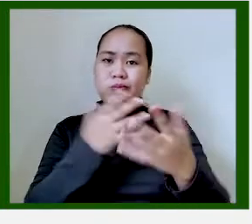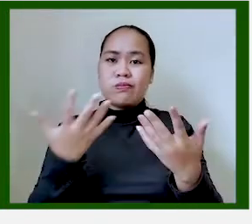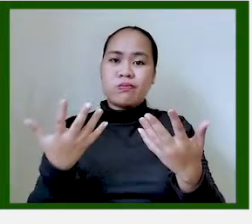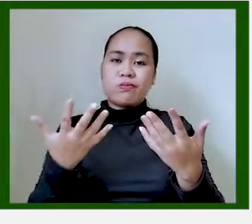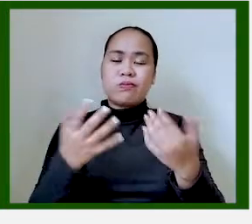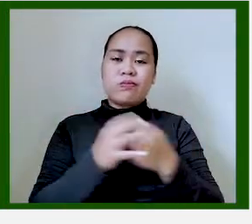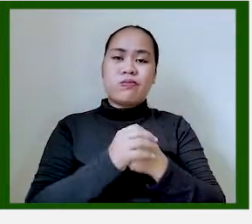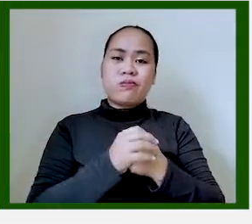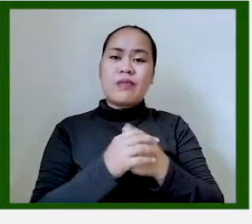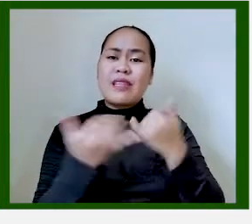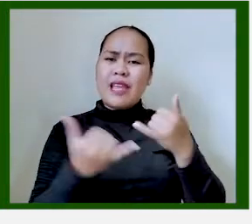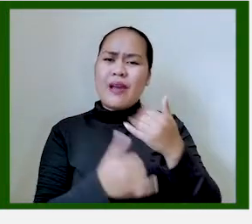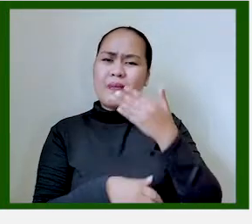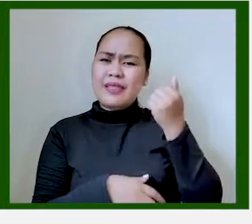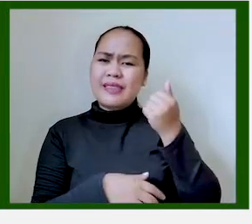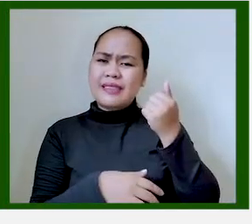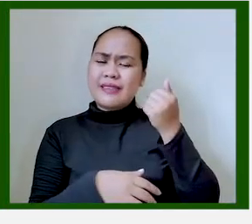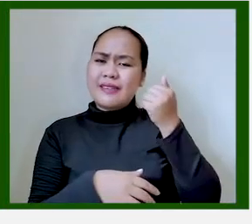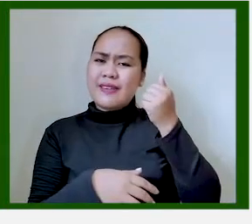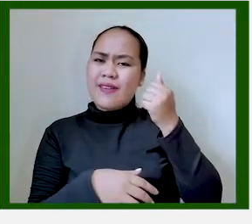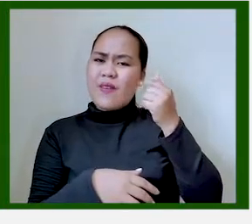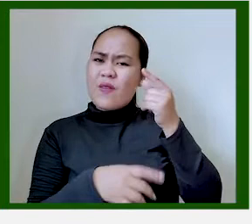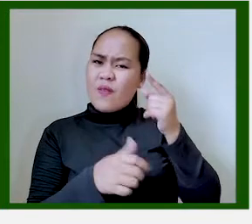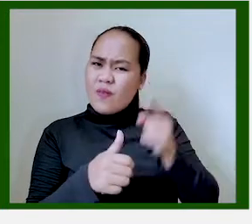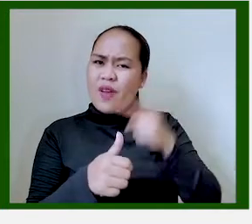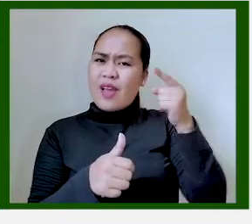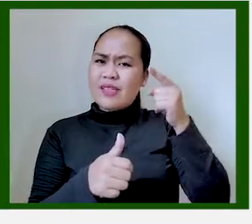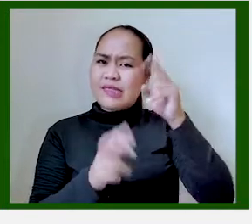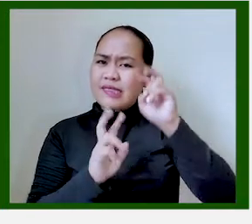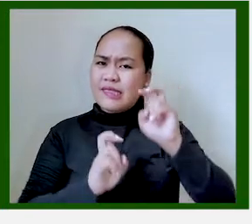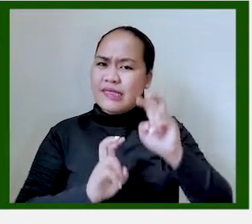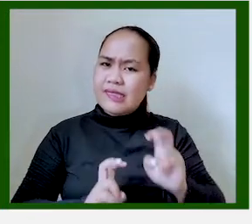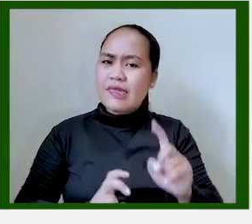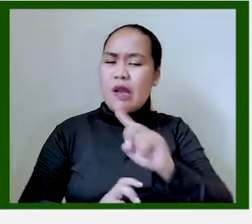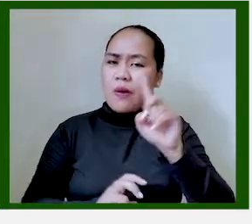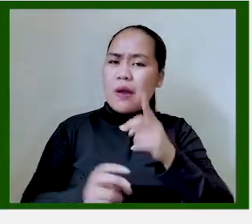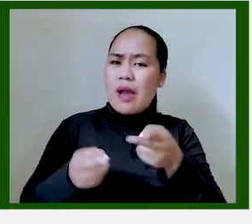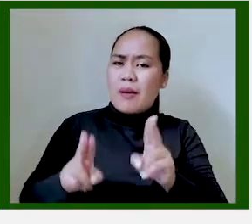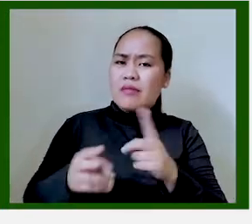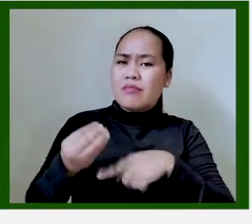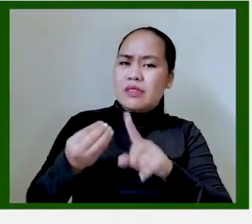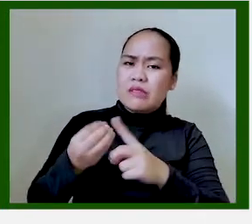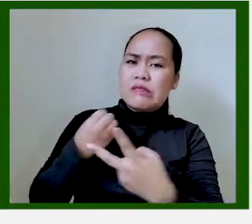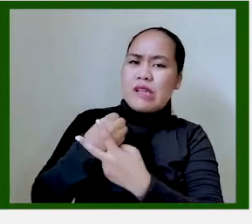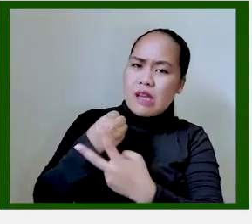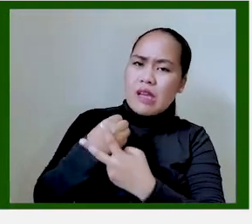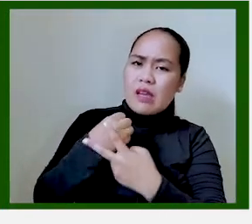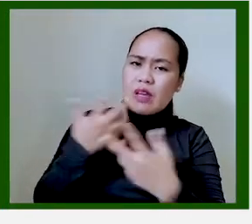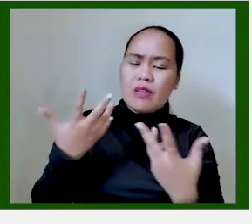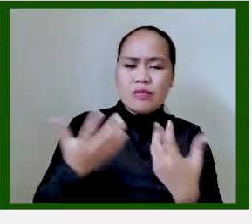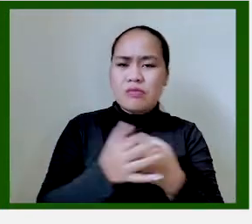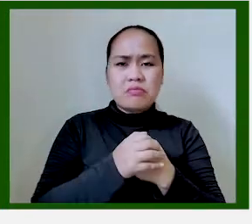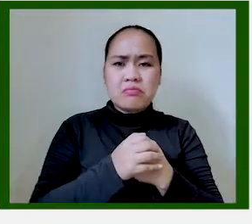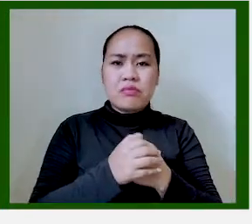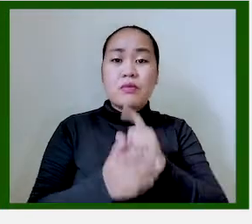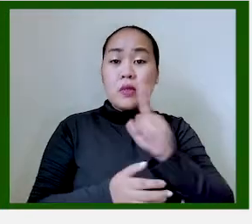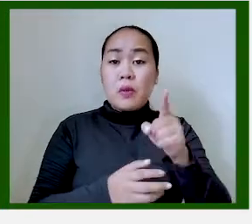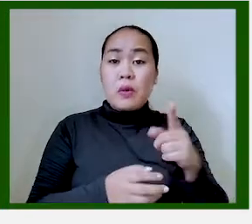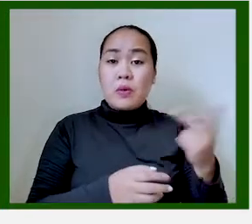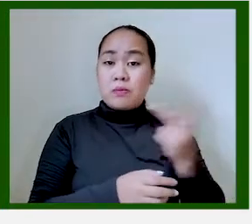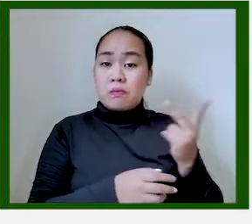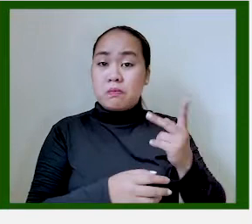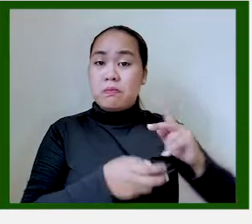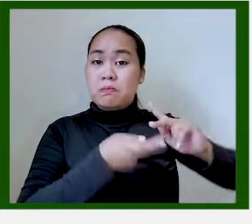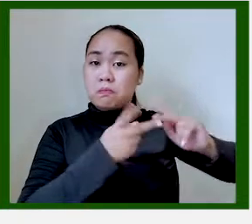inaalam muna natin ang safety, no, bago talaga tayo gumawa, no. Magkatulong naman po at magkatuwang naman po ang